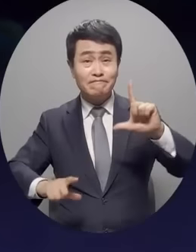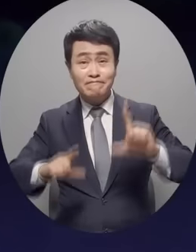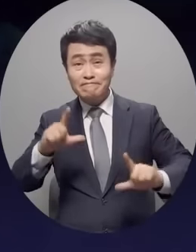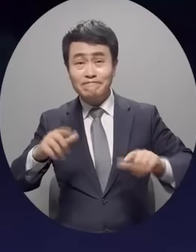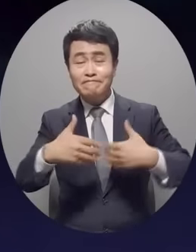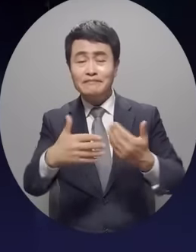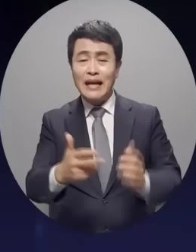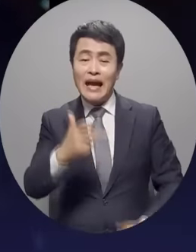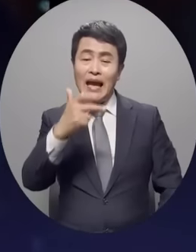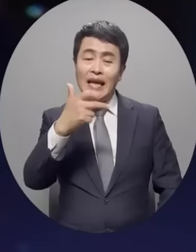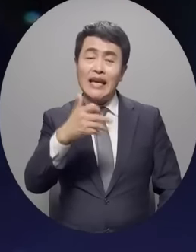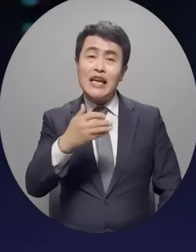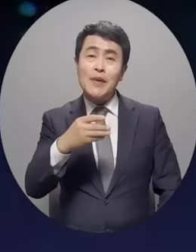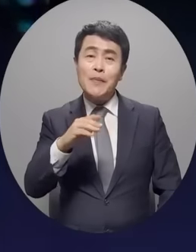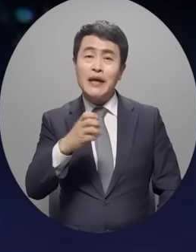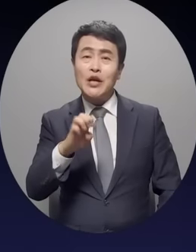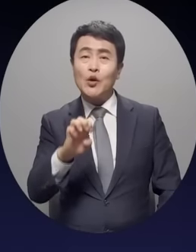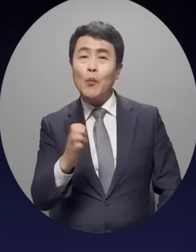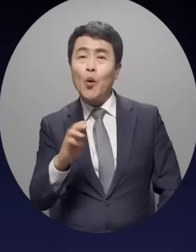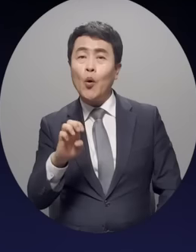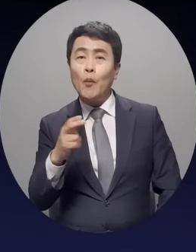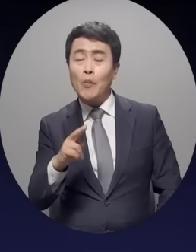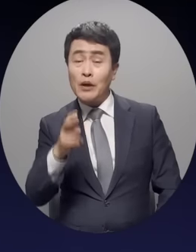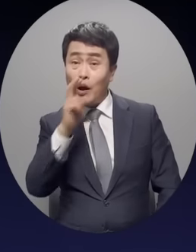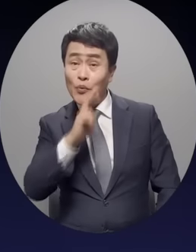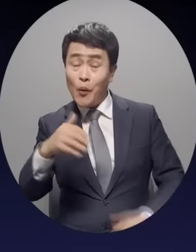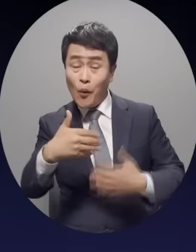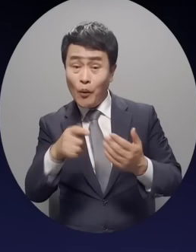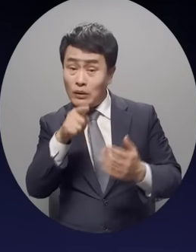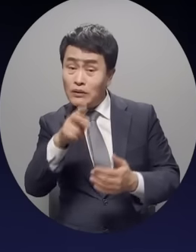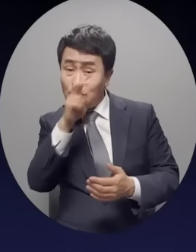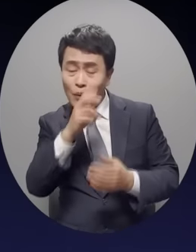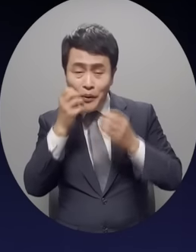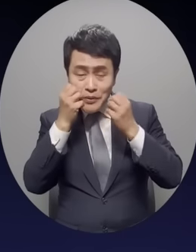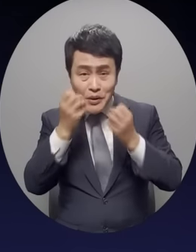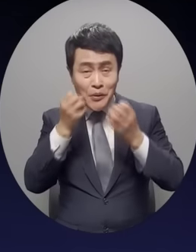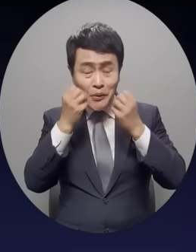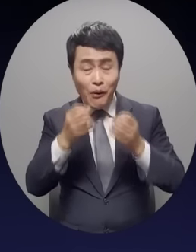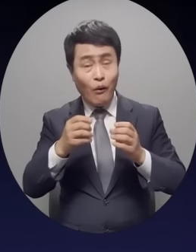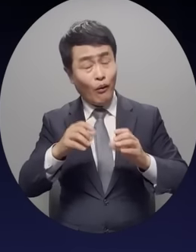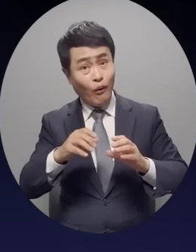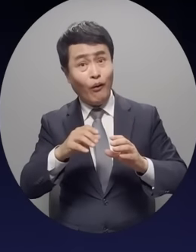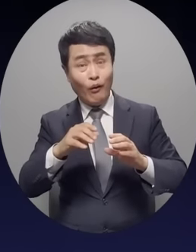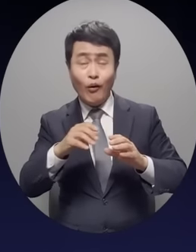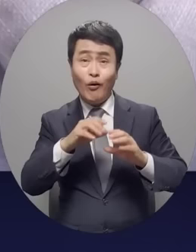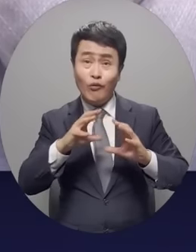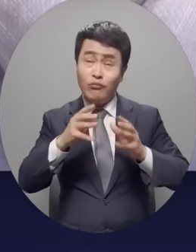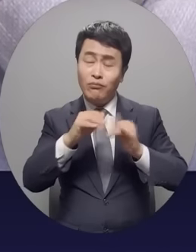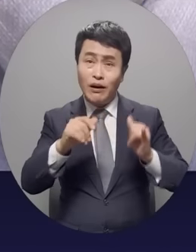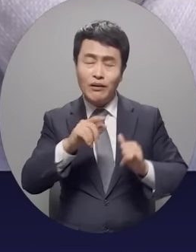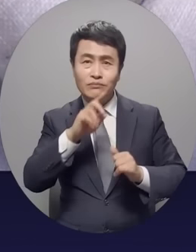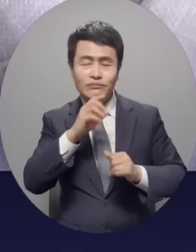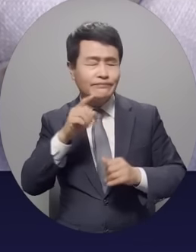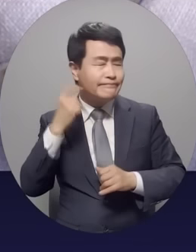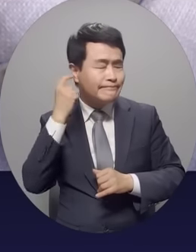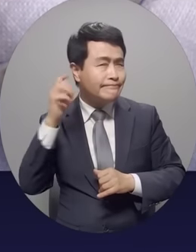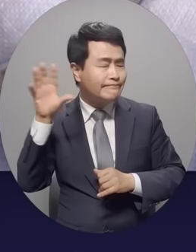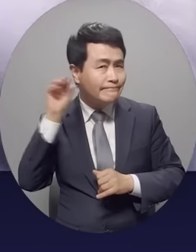킬리만자로 표범까지 그의 곡들은 늘 새로움으로 대중의 귀를 사로잡았습니다.